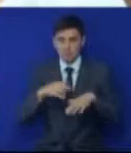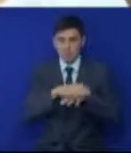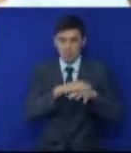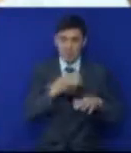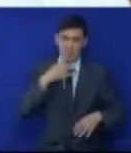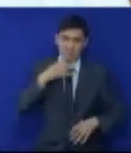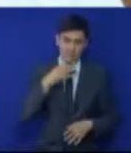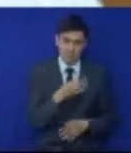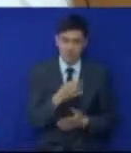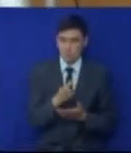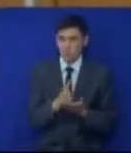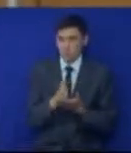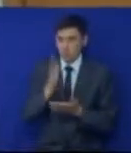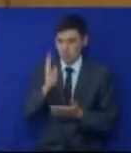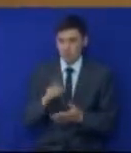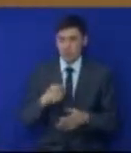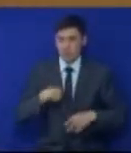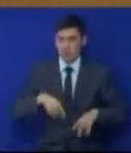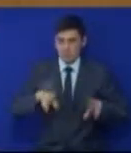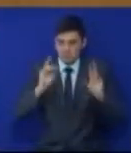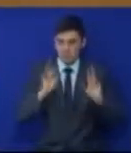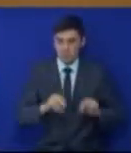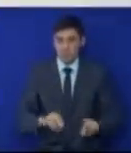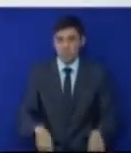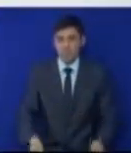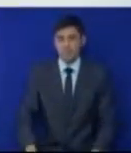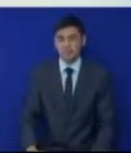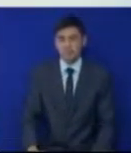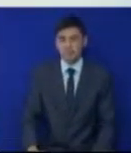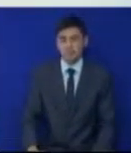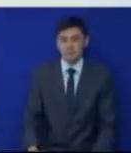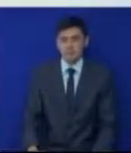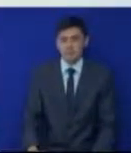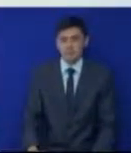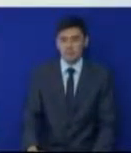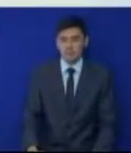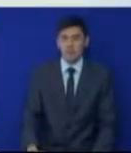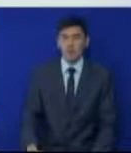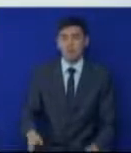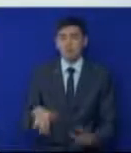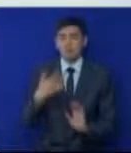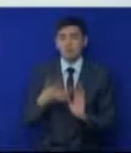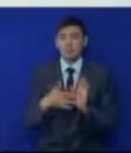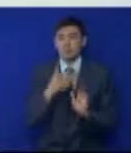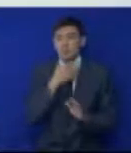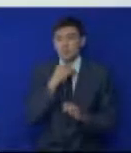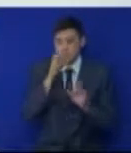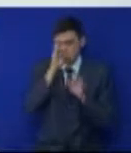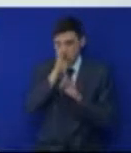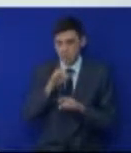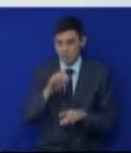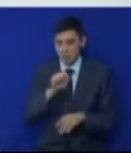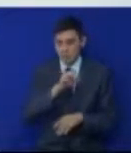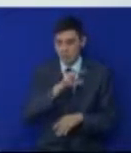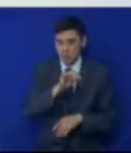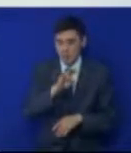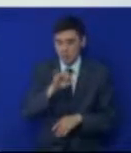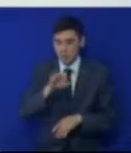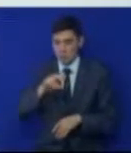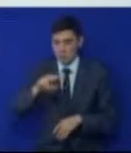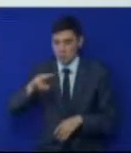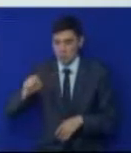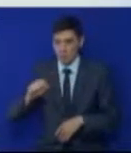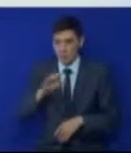біліктілікпен қызмет етуге салтанатты түрде ант етемін. Қаламызда мемлекет және қоғам қайраткері Аманолла